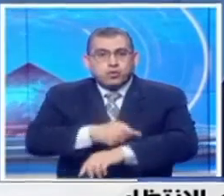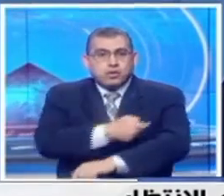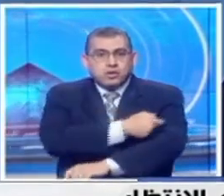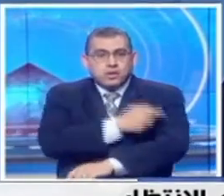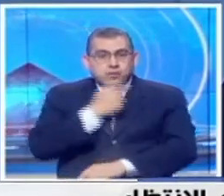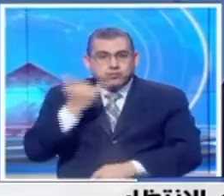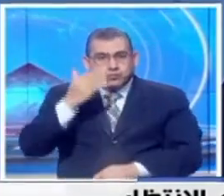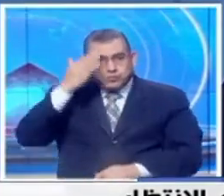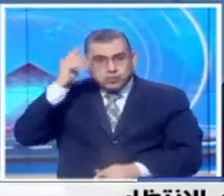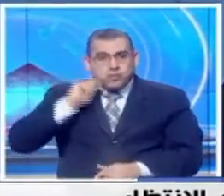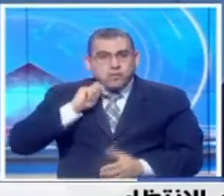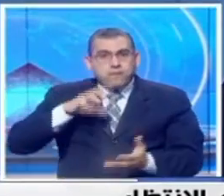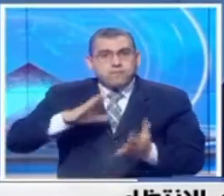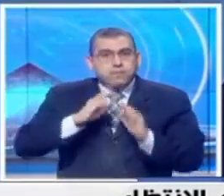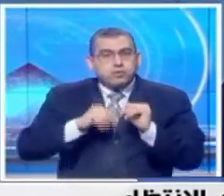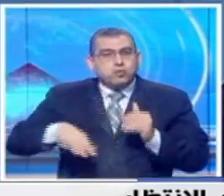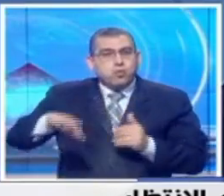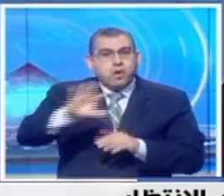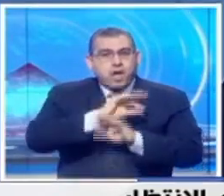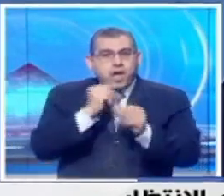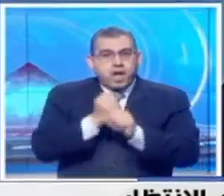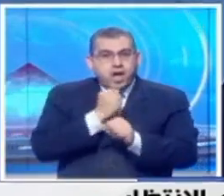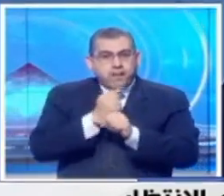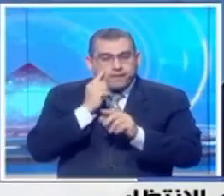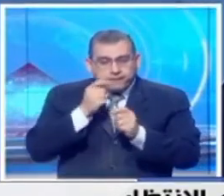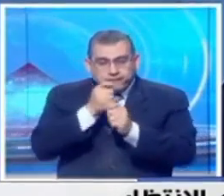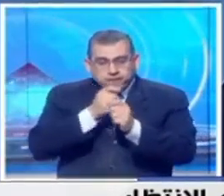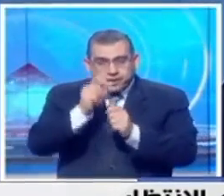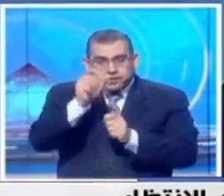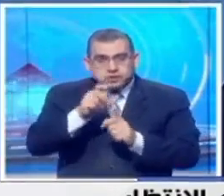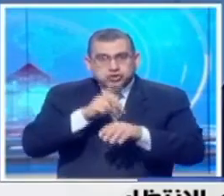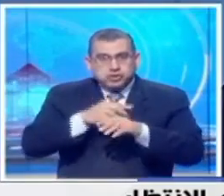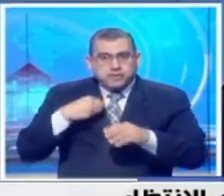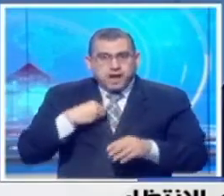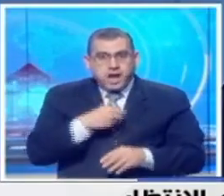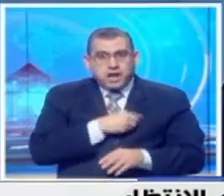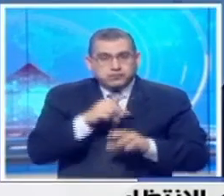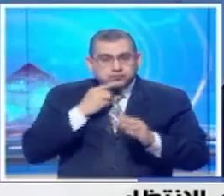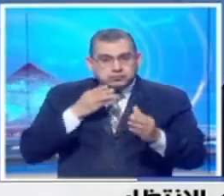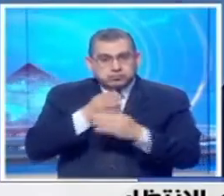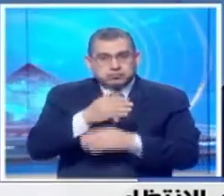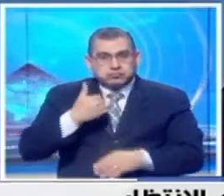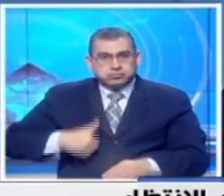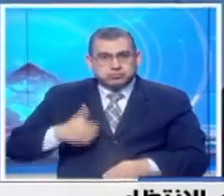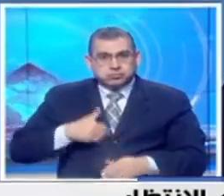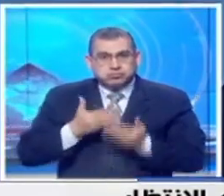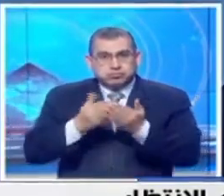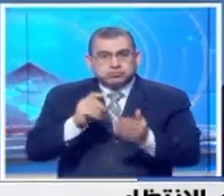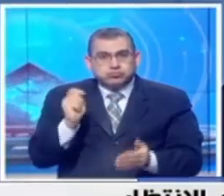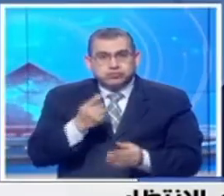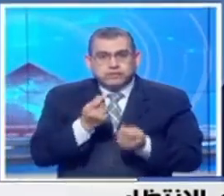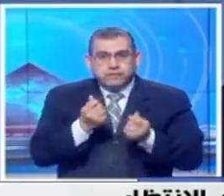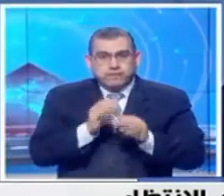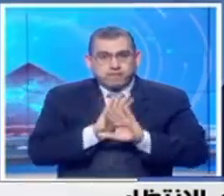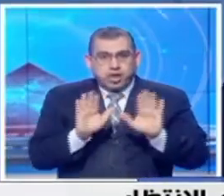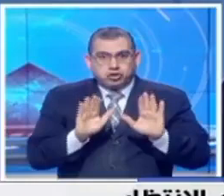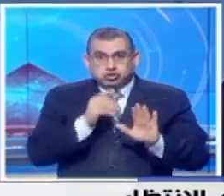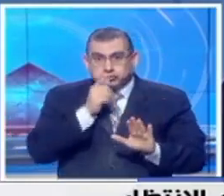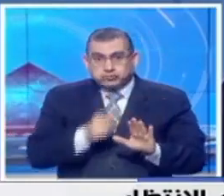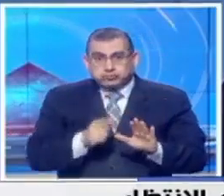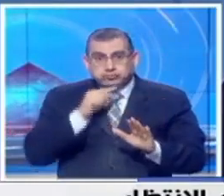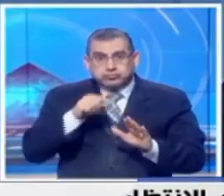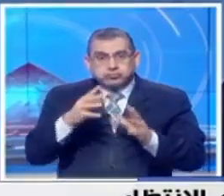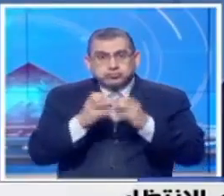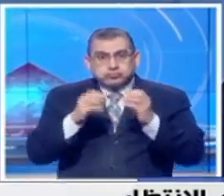المتخصصة بمحافظات مصر كافة عملها لفحص المواطنين وعمل التدخلات الجراحية لهم وذلك بالمجان.